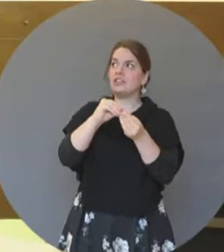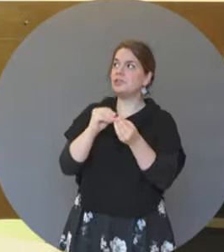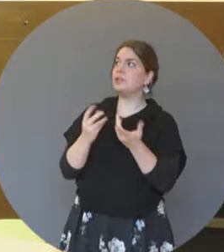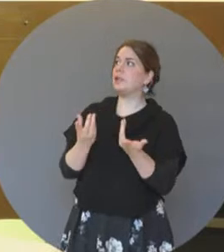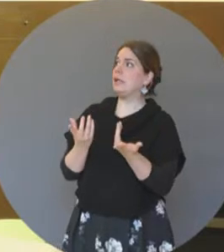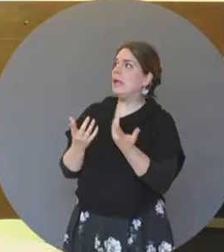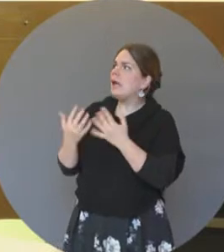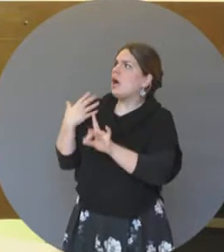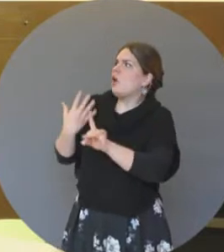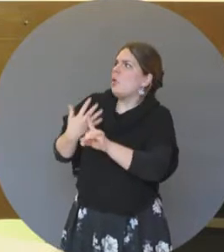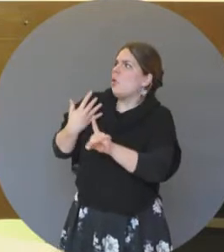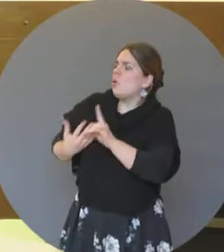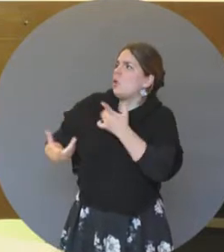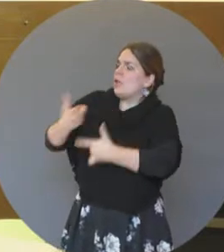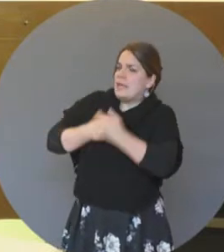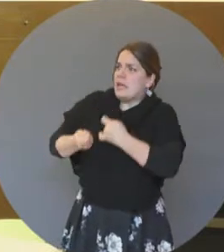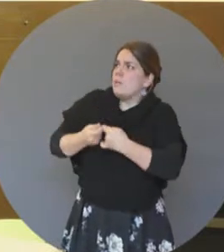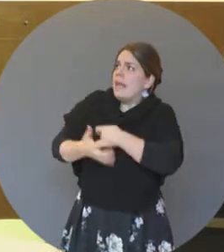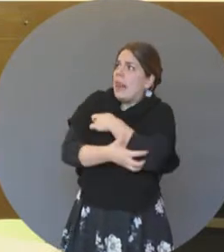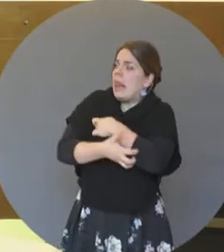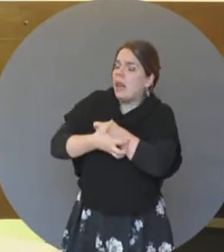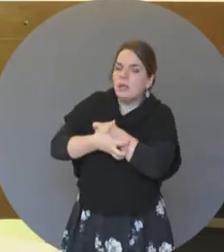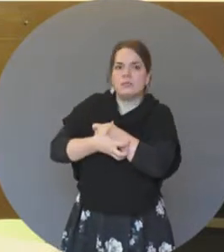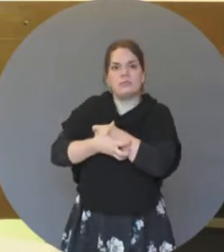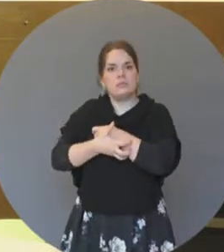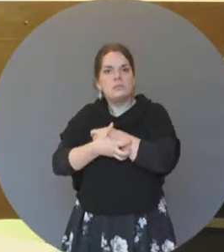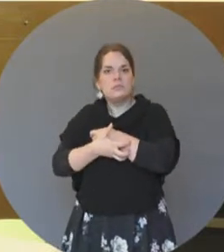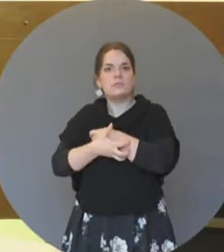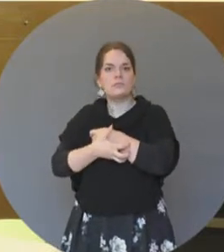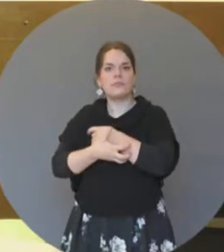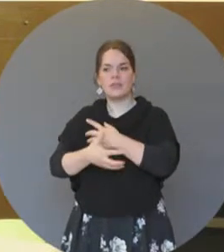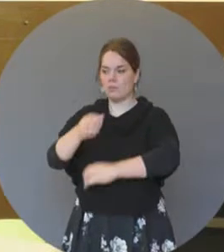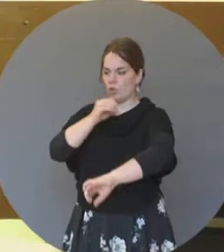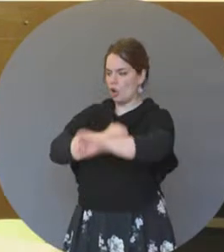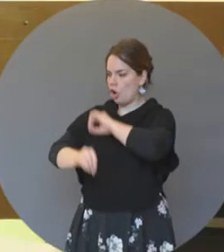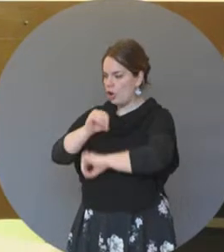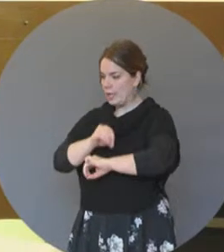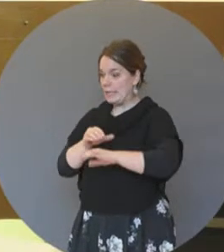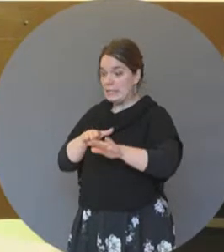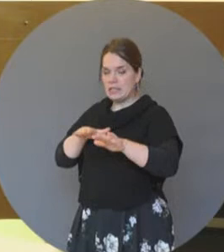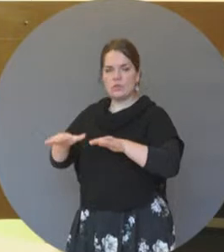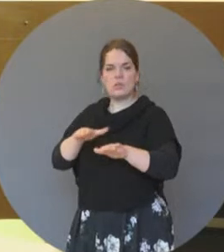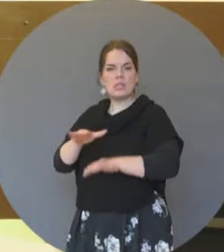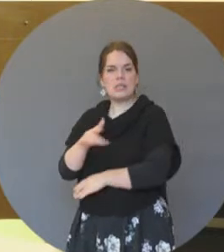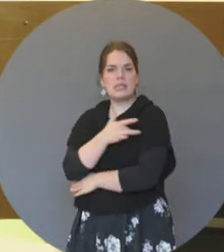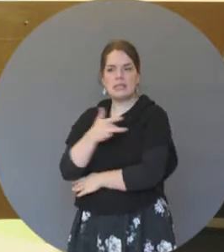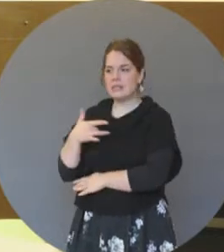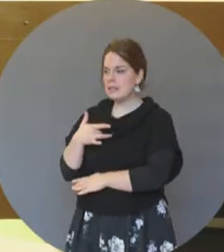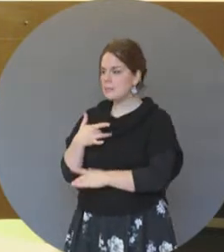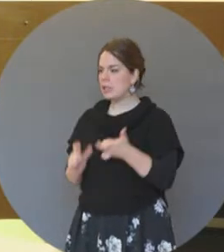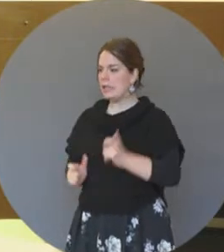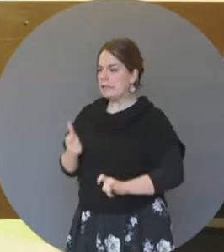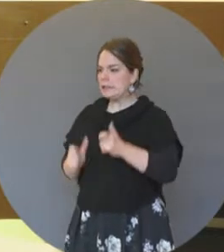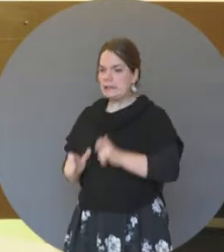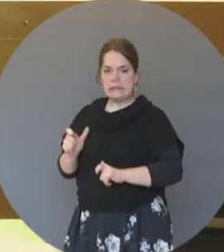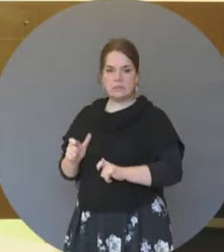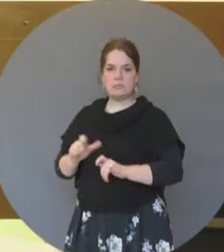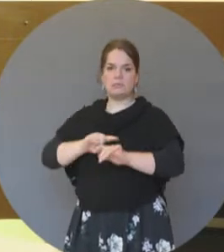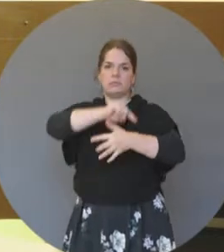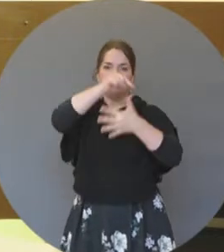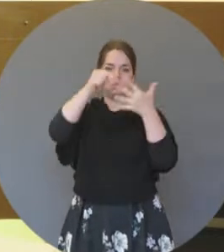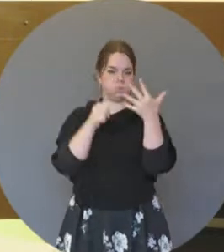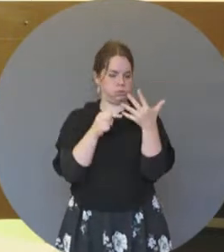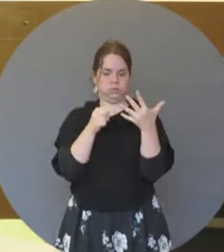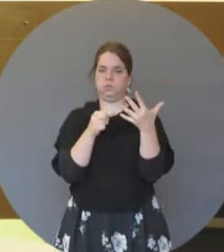comme les difficultés conjoncturelles liées à l'organisation du système de santé rendent nécessaire une optimisation